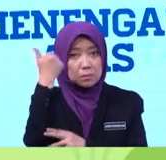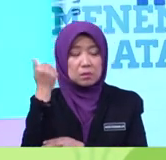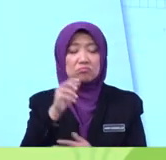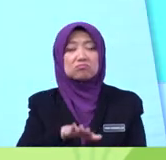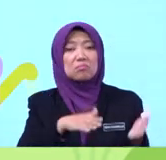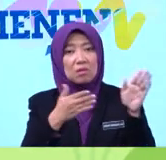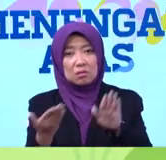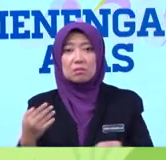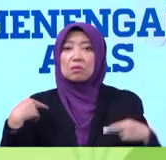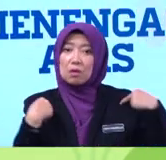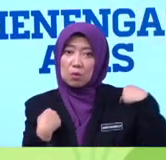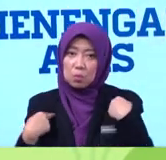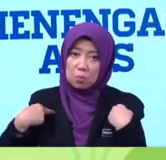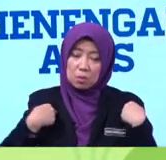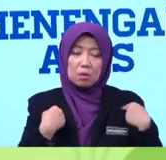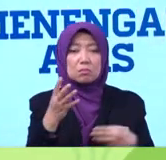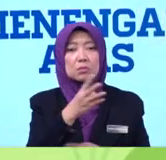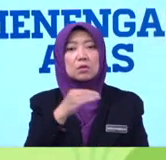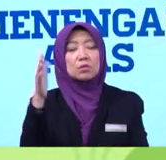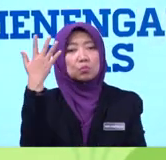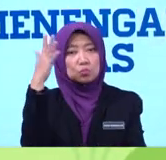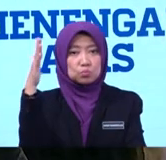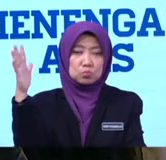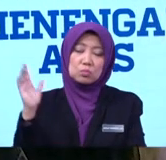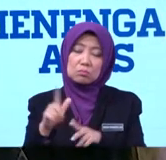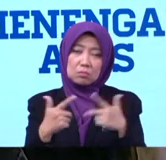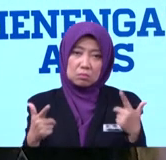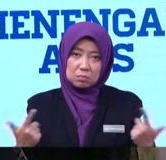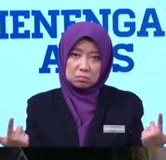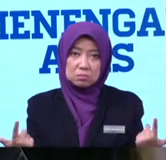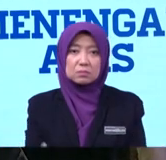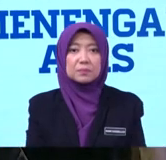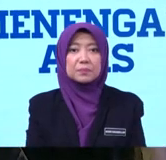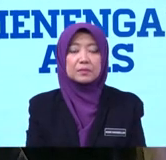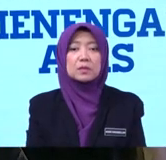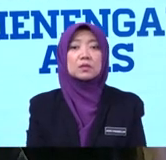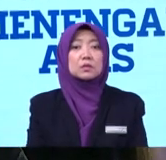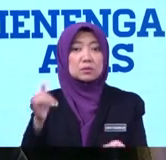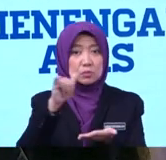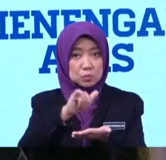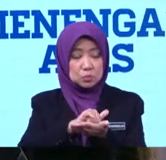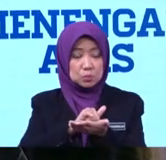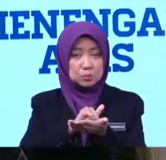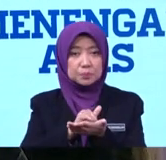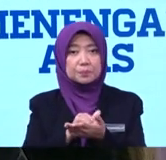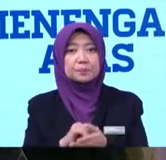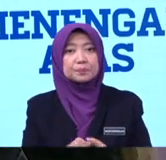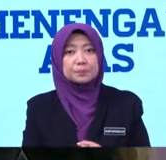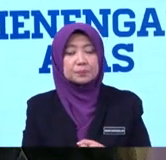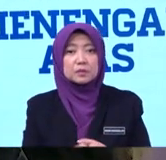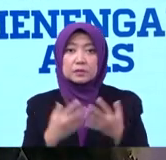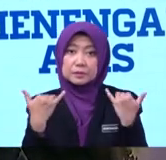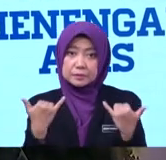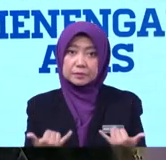hewan dan juga itu adalah eutrofikasi dan kita nak tengok